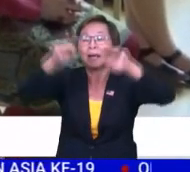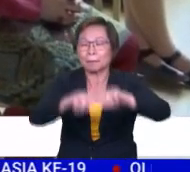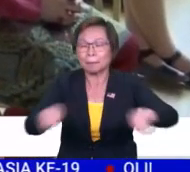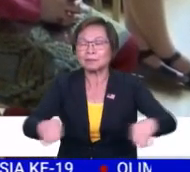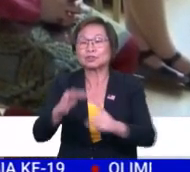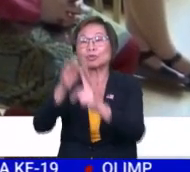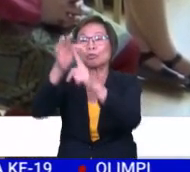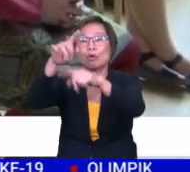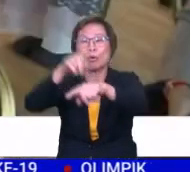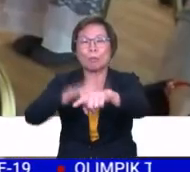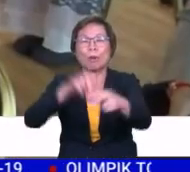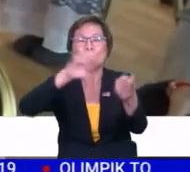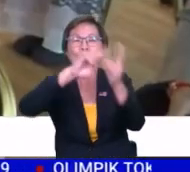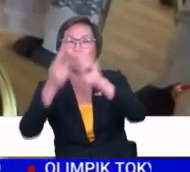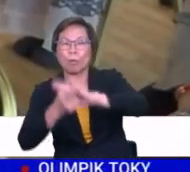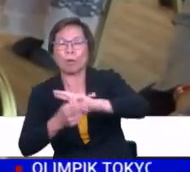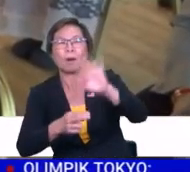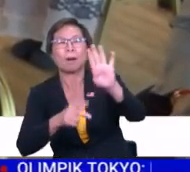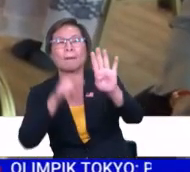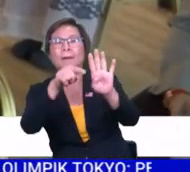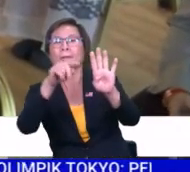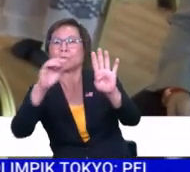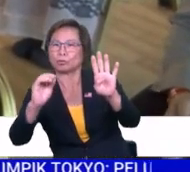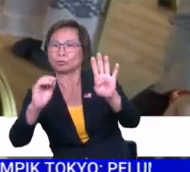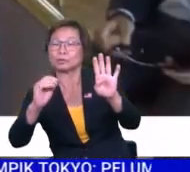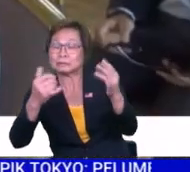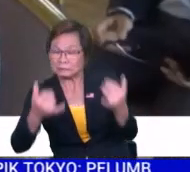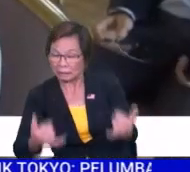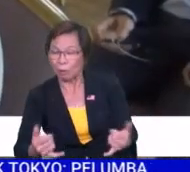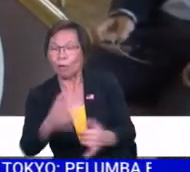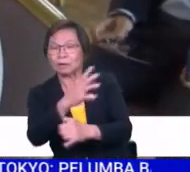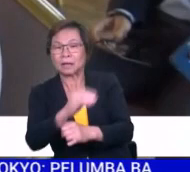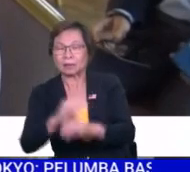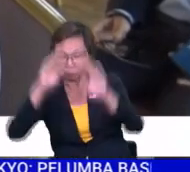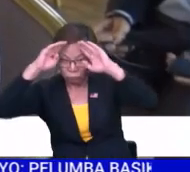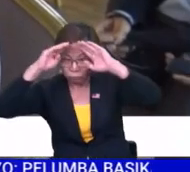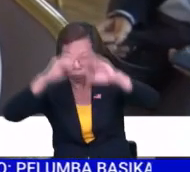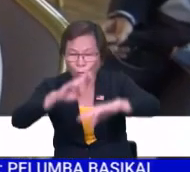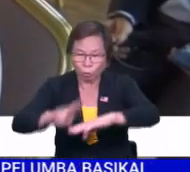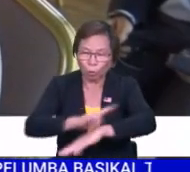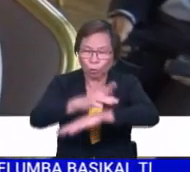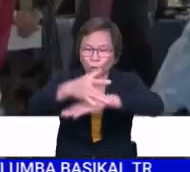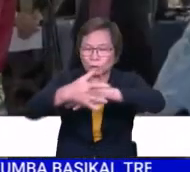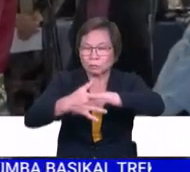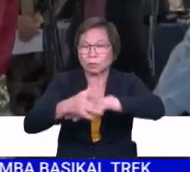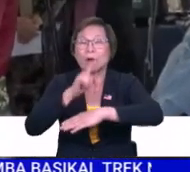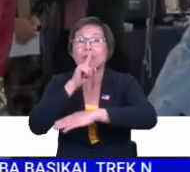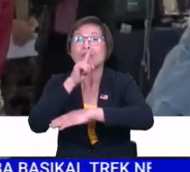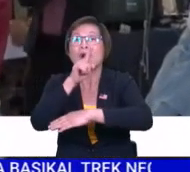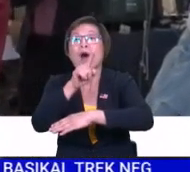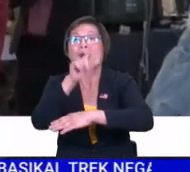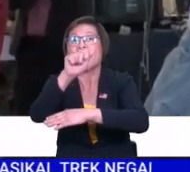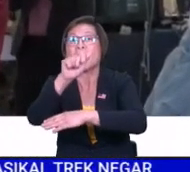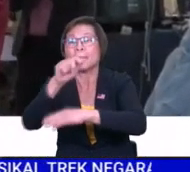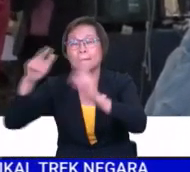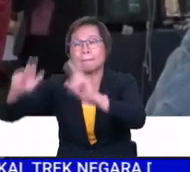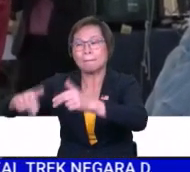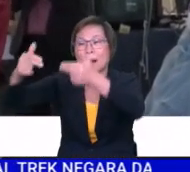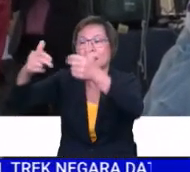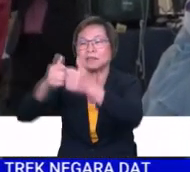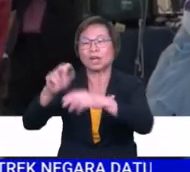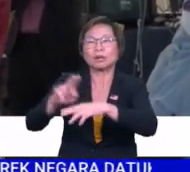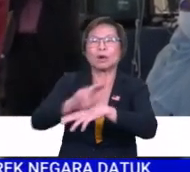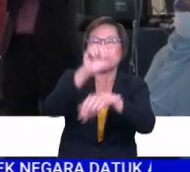terutama dalam era revolusi industri 40 kosong ia lebih menekankan penggunaan teknologi reality mayat dengan Sumba